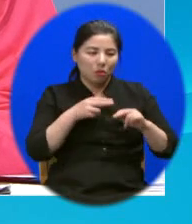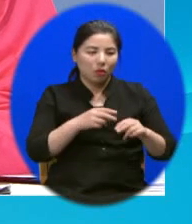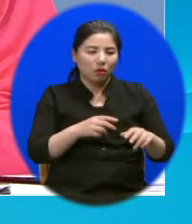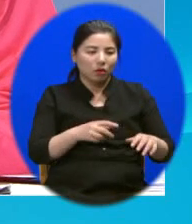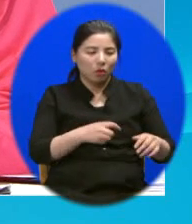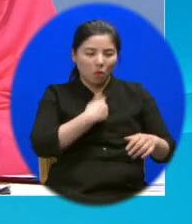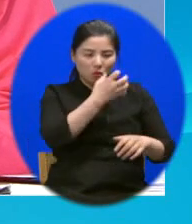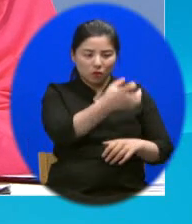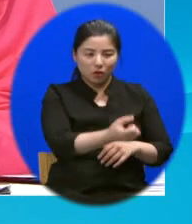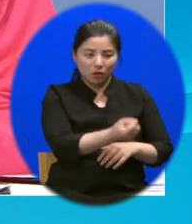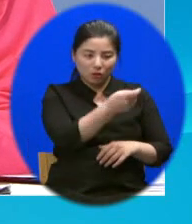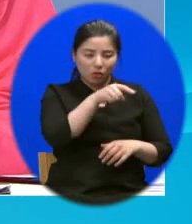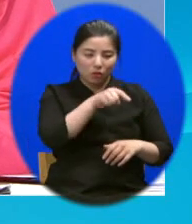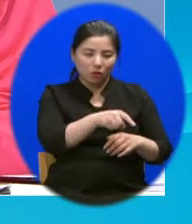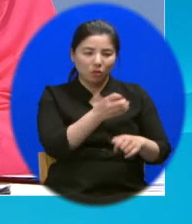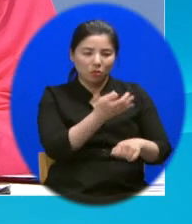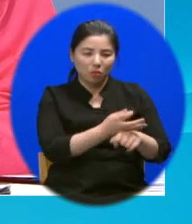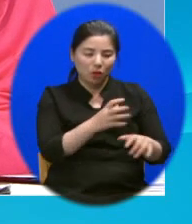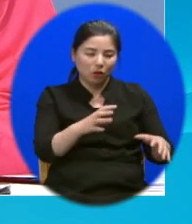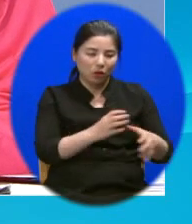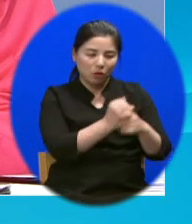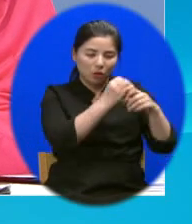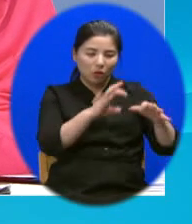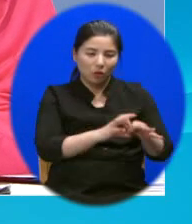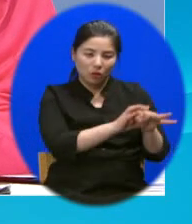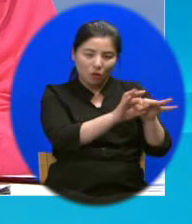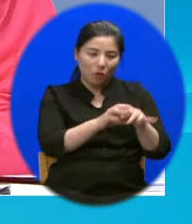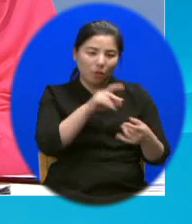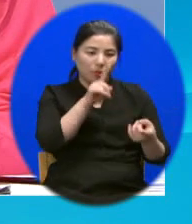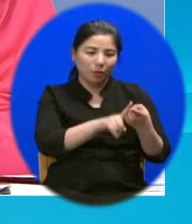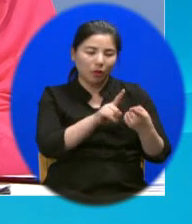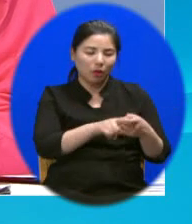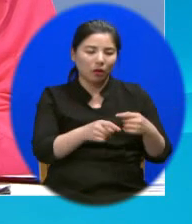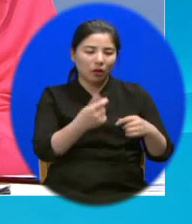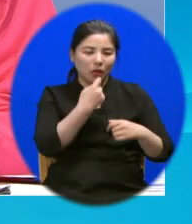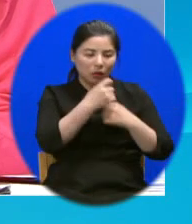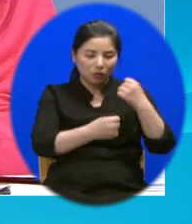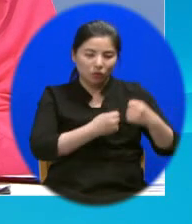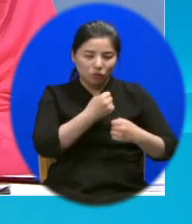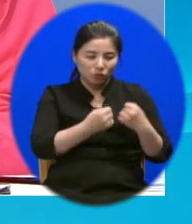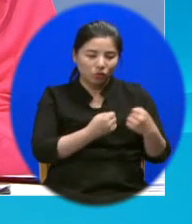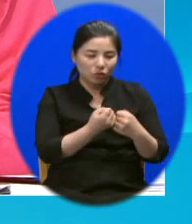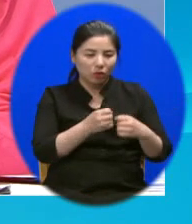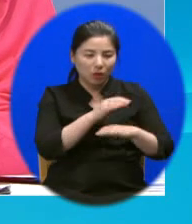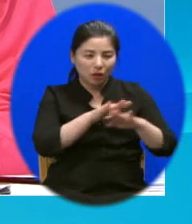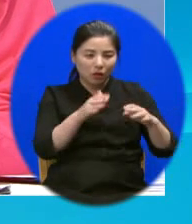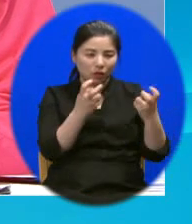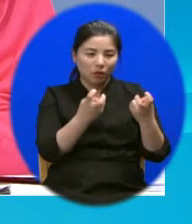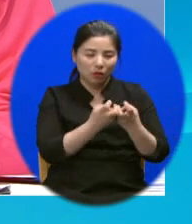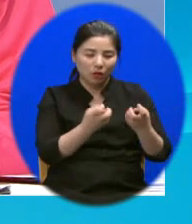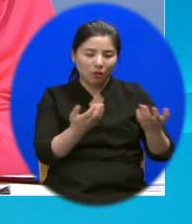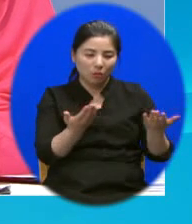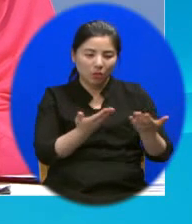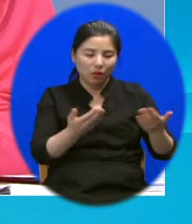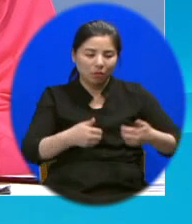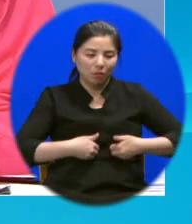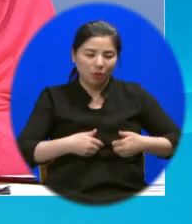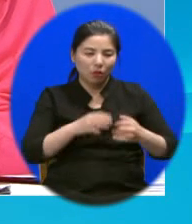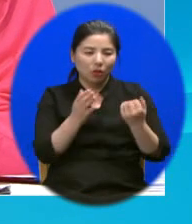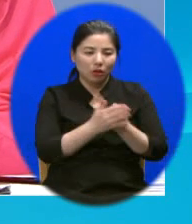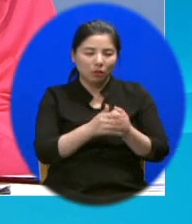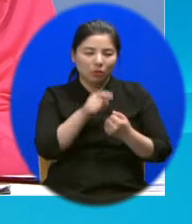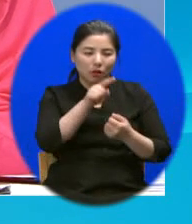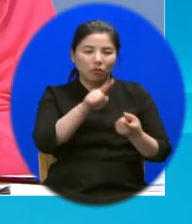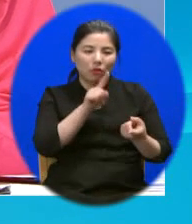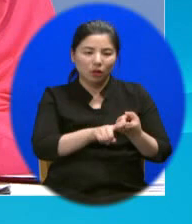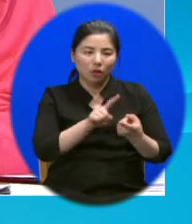계속 독점 지 편의주의 화요일에 결합 이런 부분들에 대한 민주적 해체 작업이 반드시 필요하기 때문에 이런 부분들에